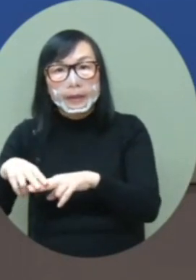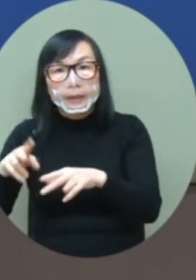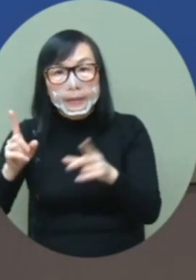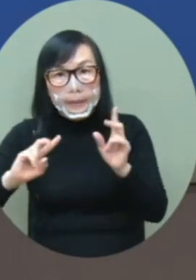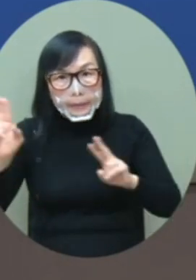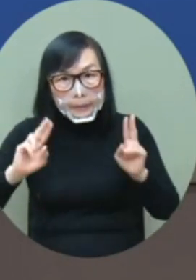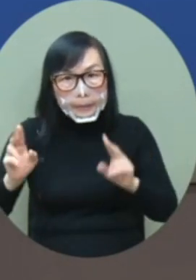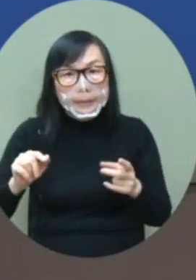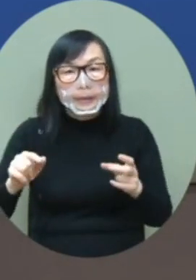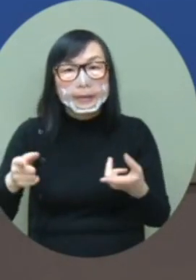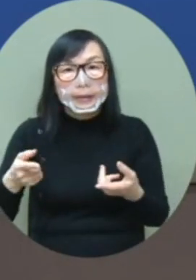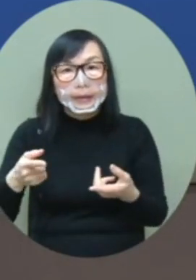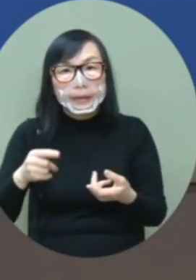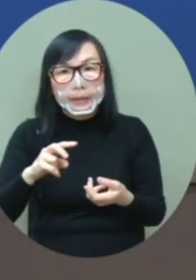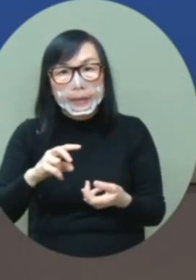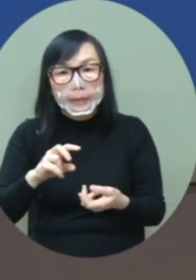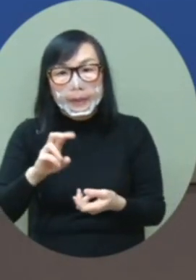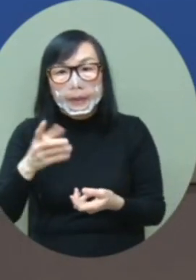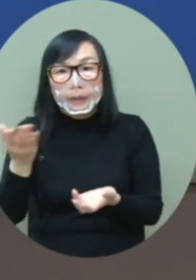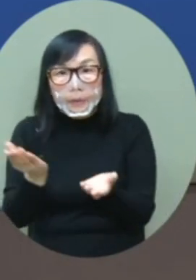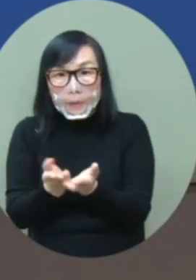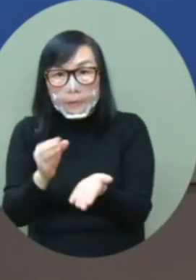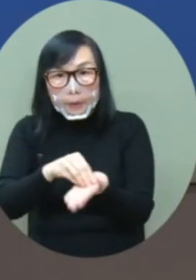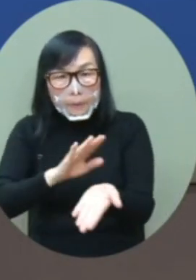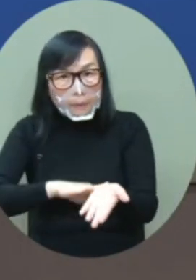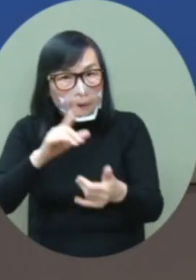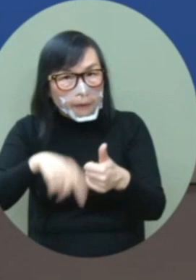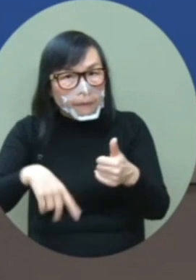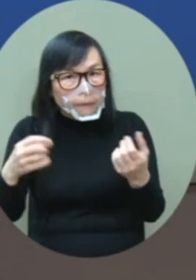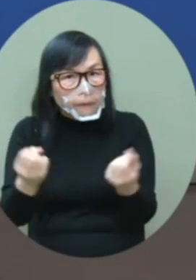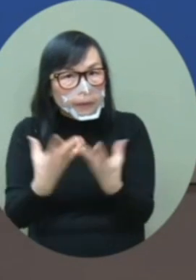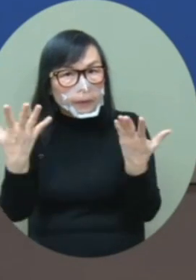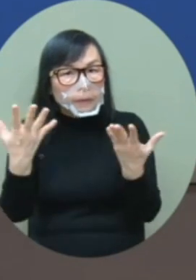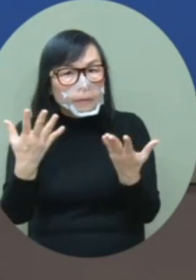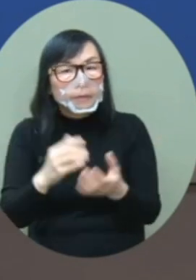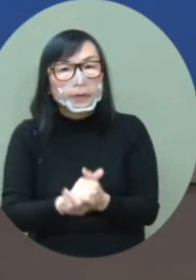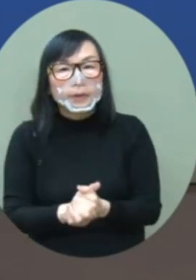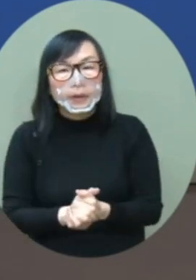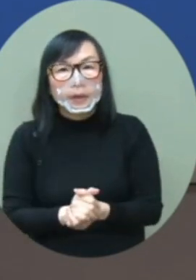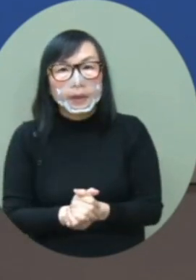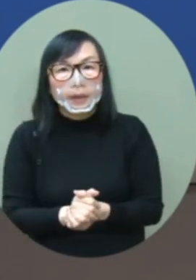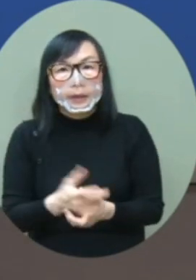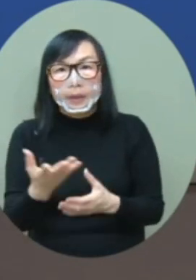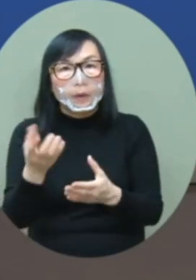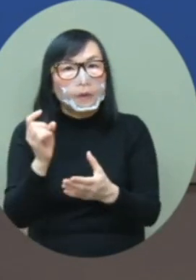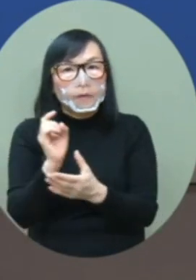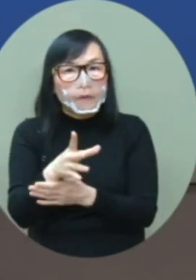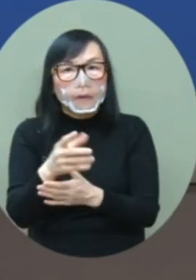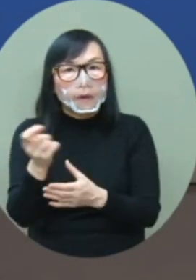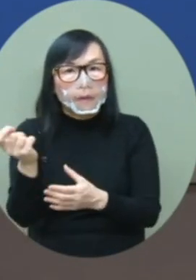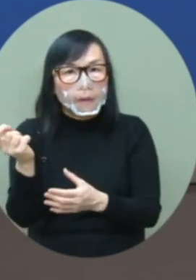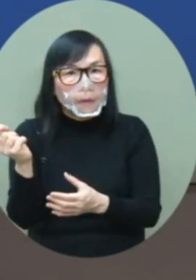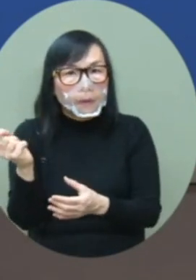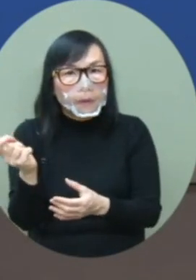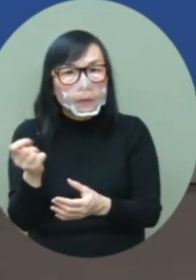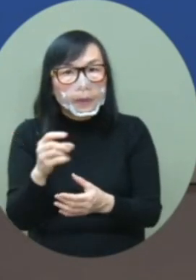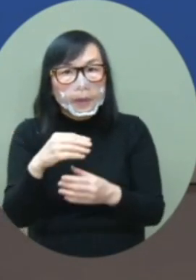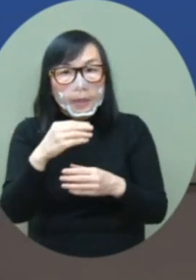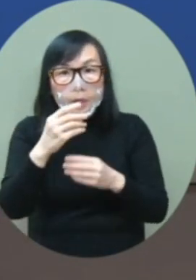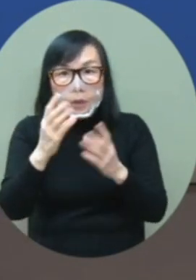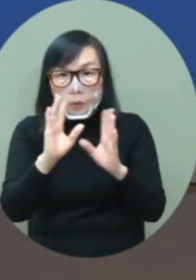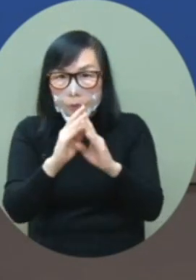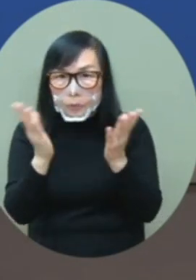在見到有確診的個案出現很早期呢，就採取呢一種嘅全